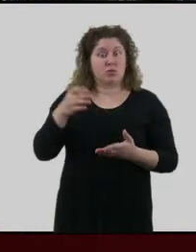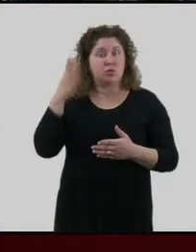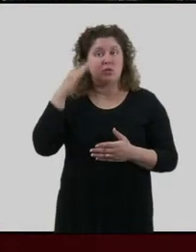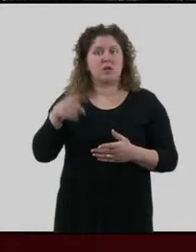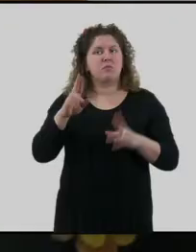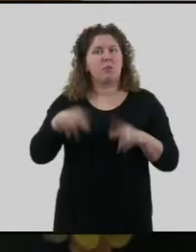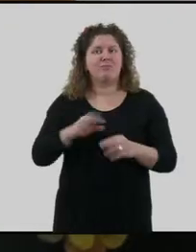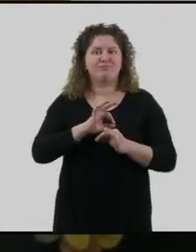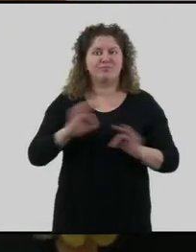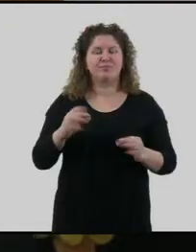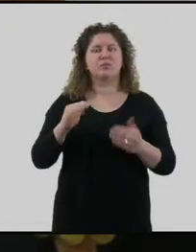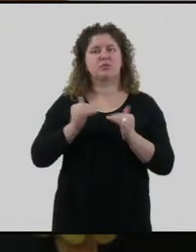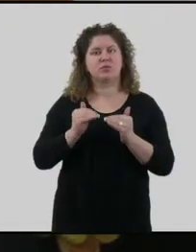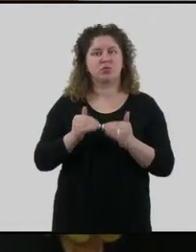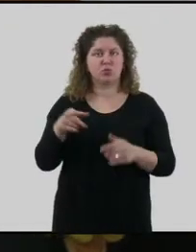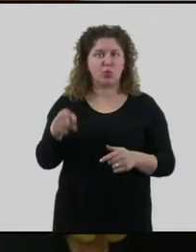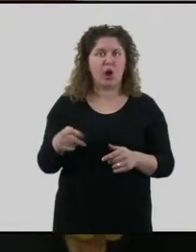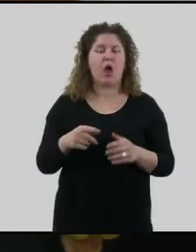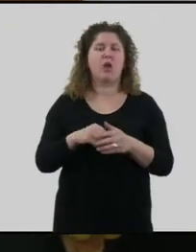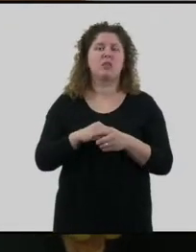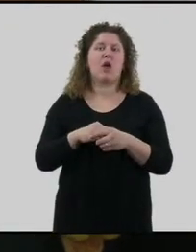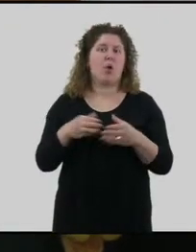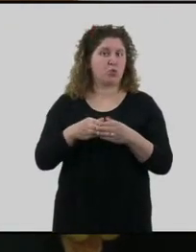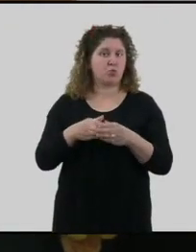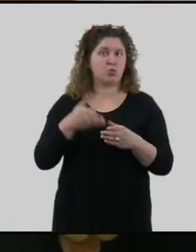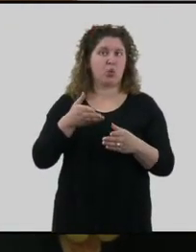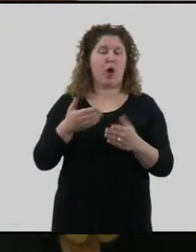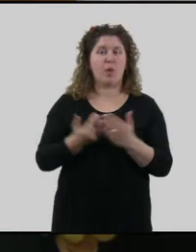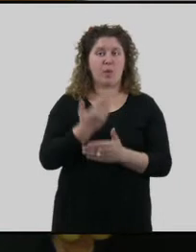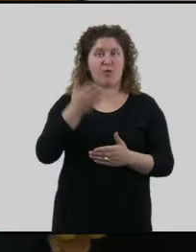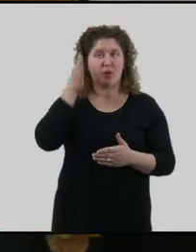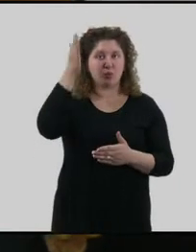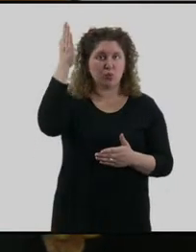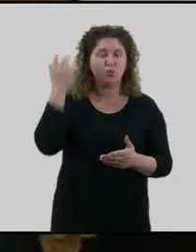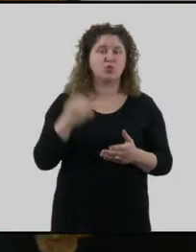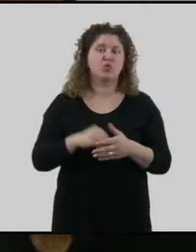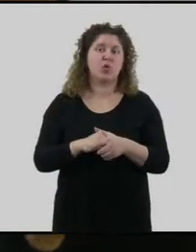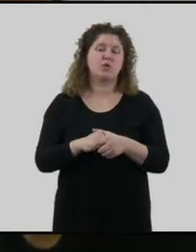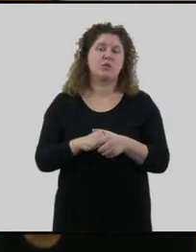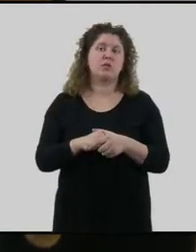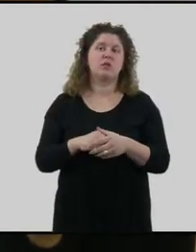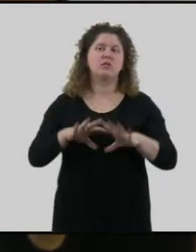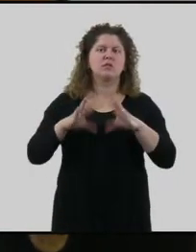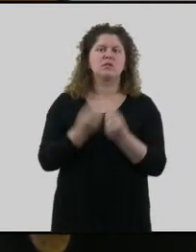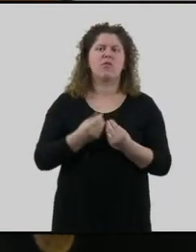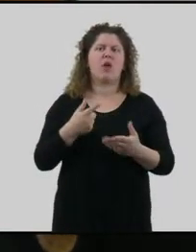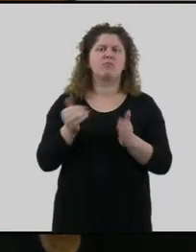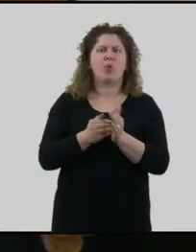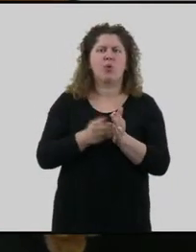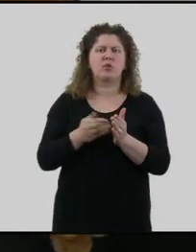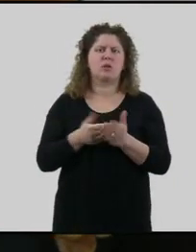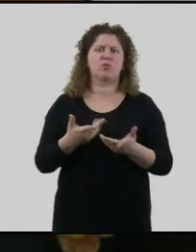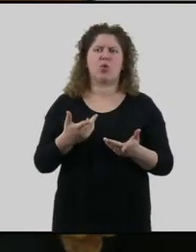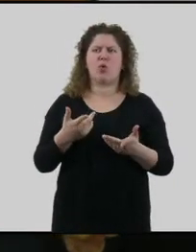suradnju, znači od samog postojanja ustanove Nova budućnost, tako i od samog postojanja nadležnog Centra za socijalnu skrb Samobor.